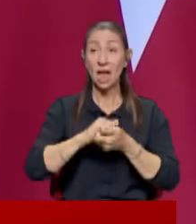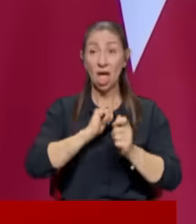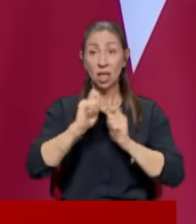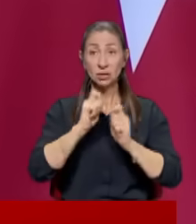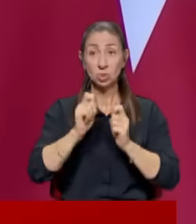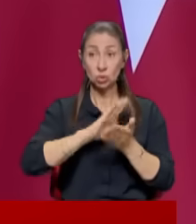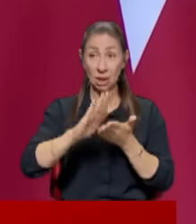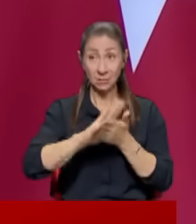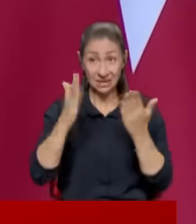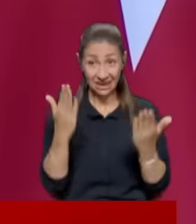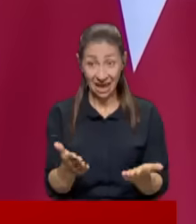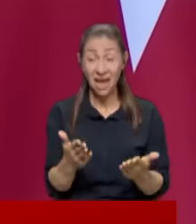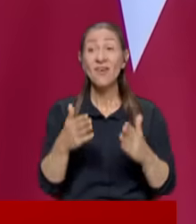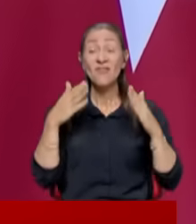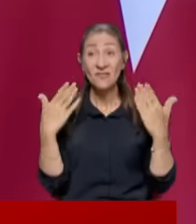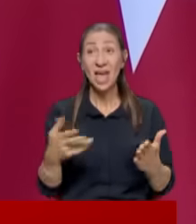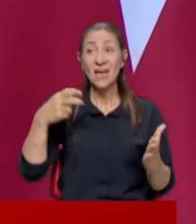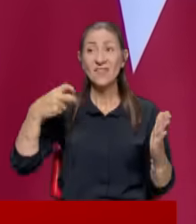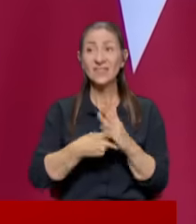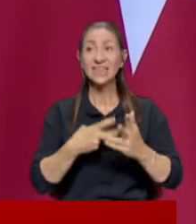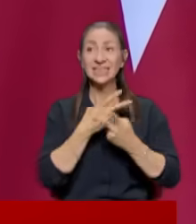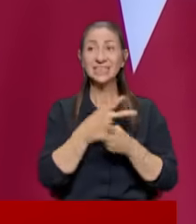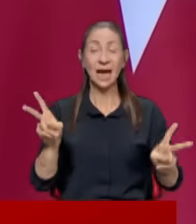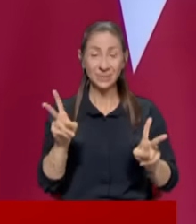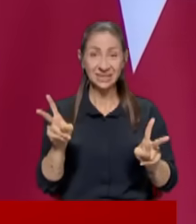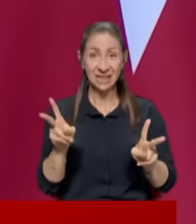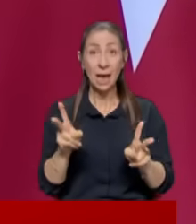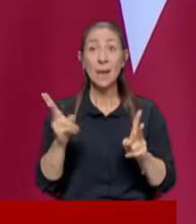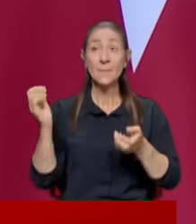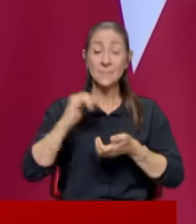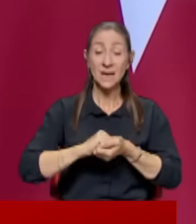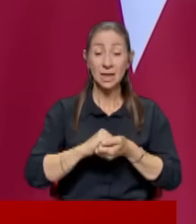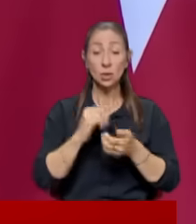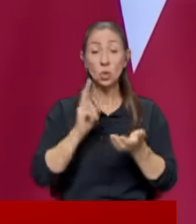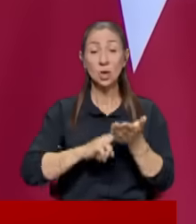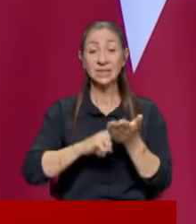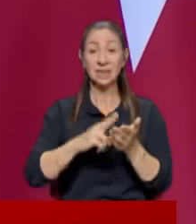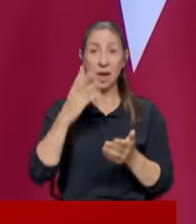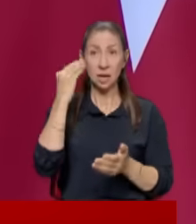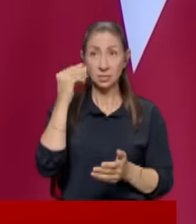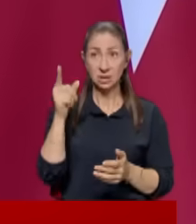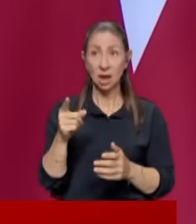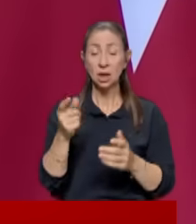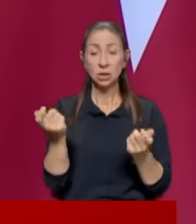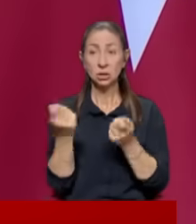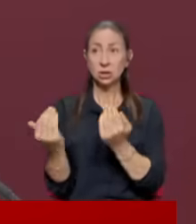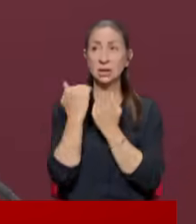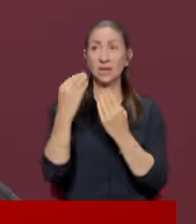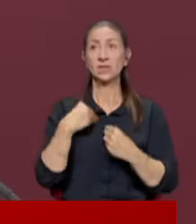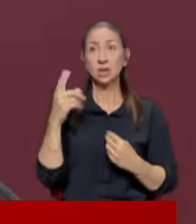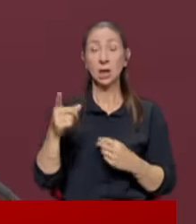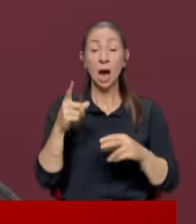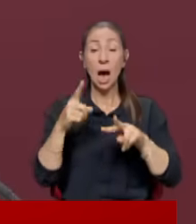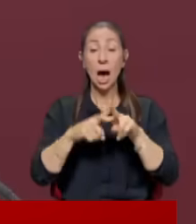Anlaşması'nın güncellenmesine ve vize serbestisine birlik üyesi sıfatıyla aktif destek verecek.